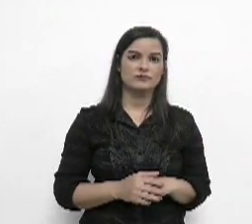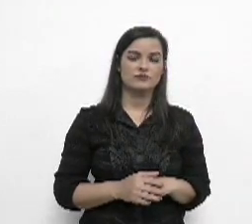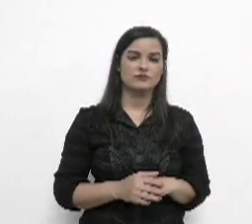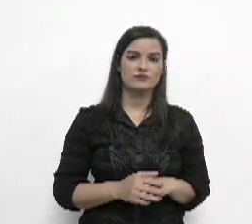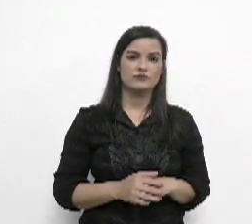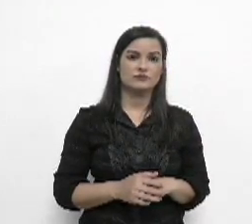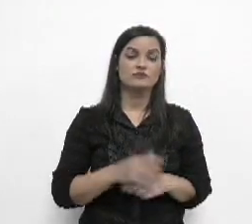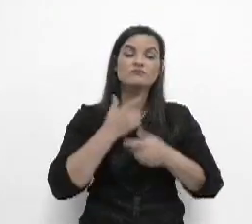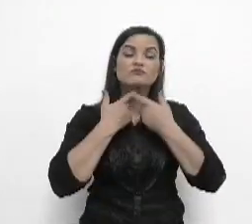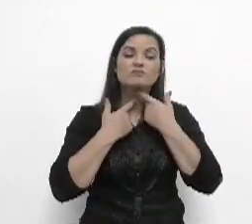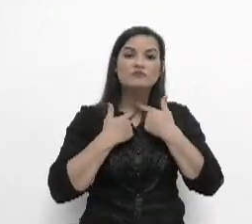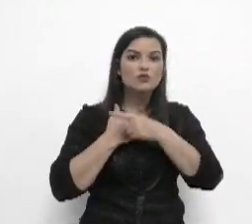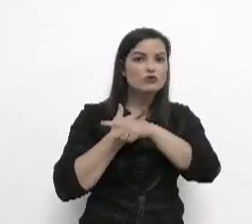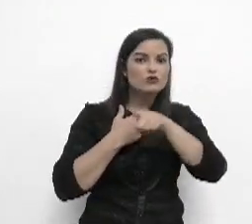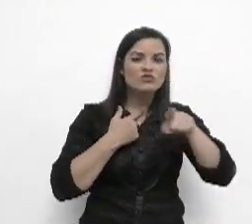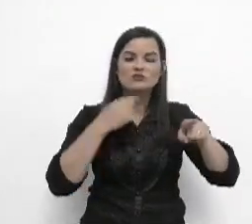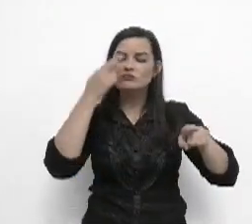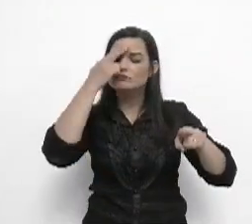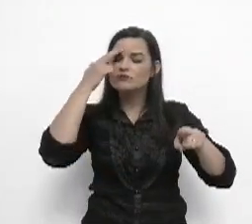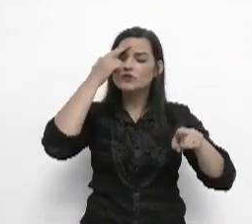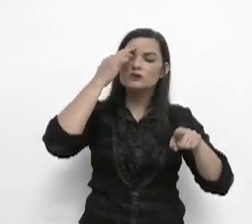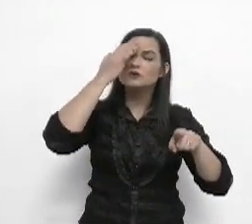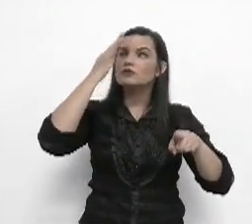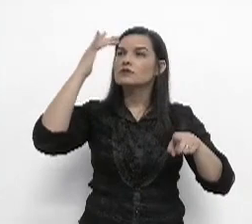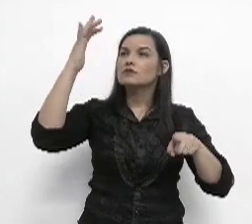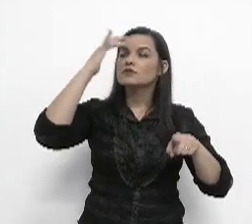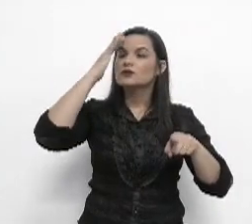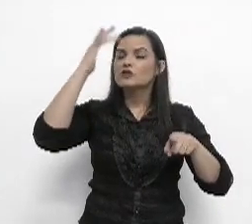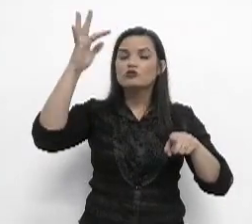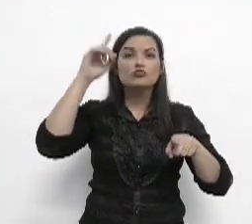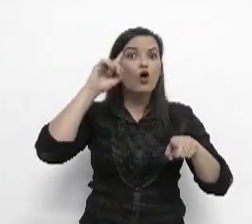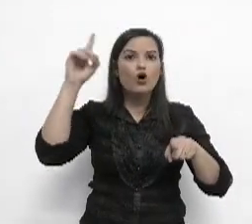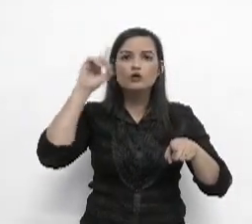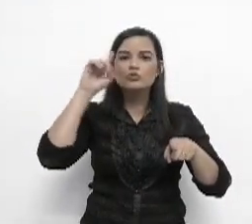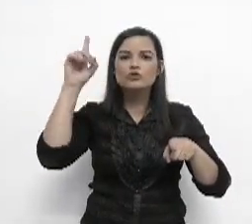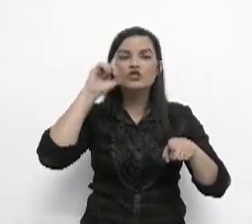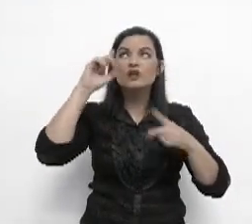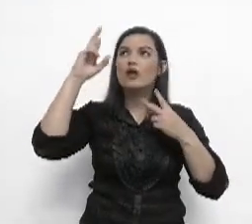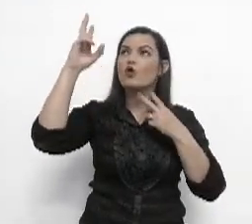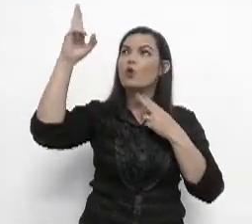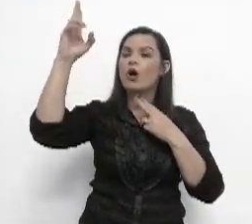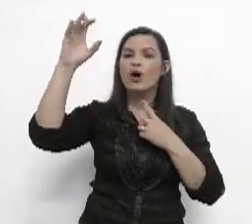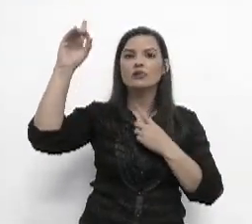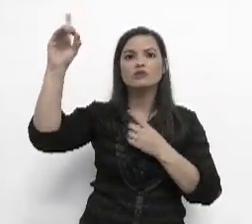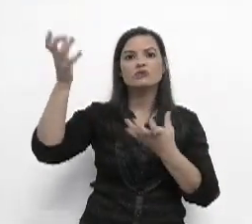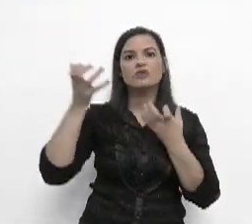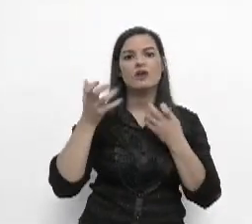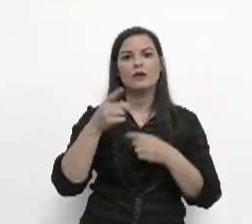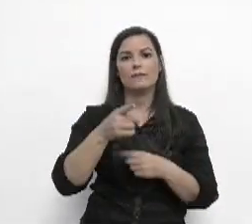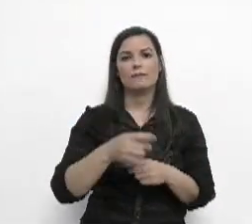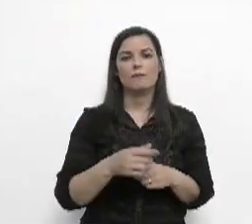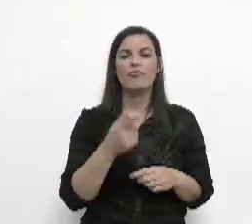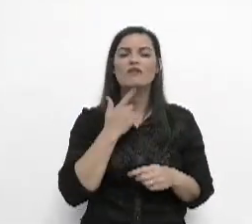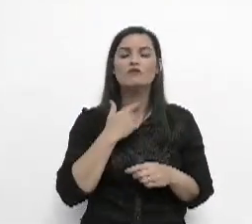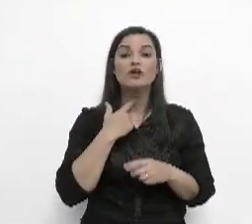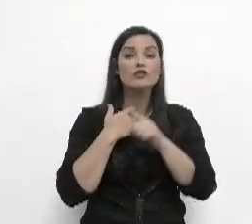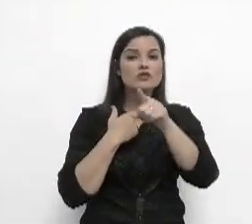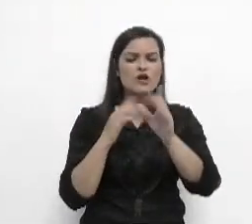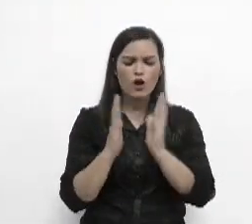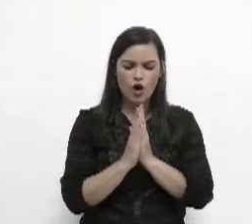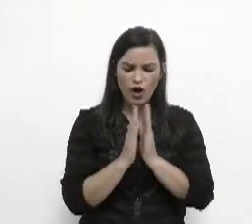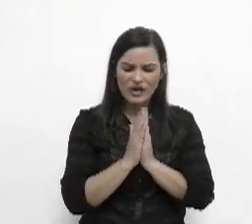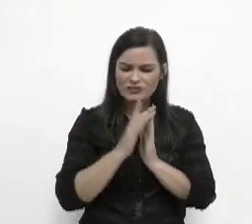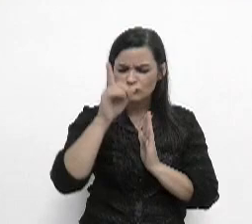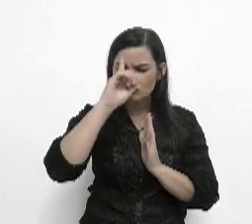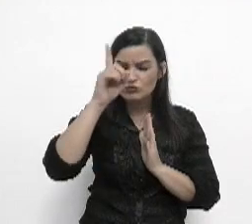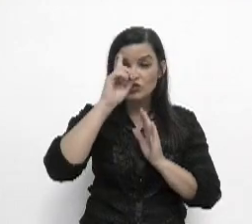바랍니다. Desejo que vocês sonhem com essa visão no seu dia a dia. 날마다 민족 보고발을 위하여 여러분 기도하십시오. Espero que vocês orem todos os dias para que o evangelho